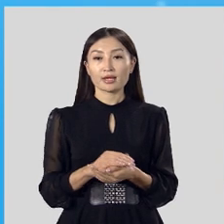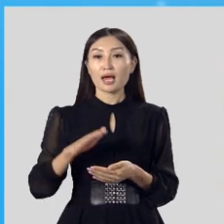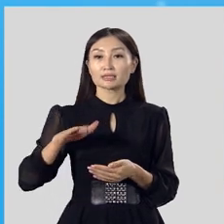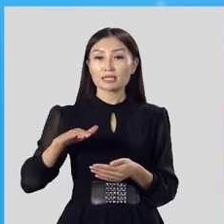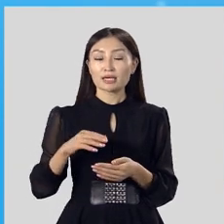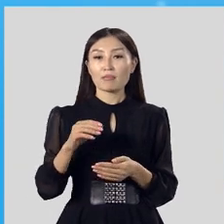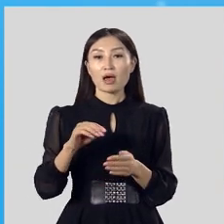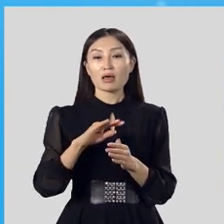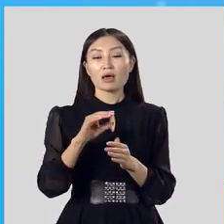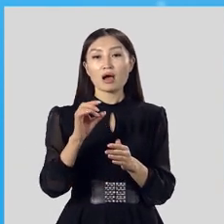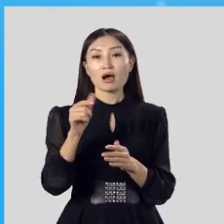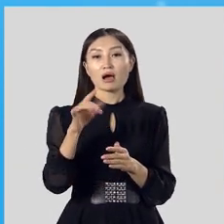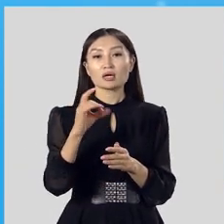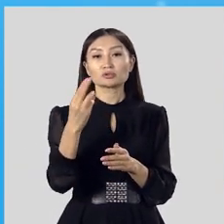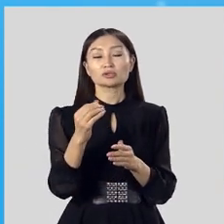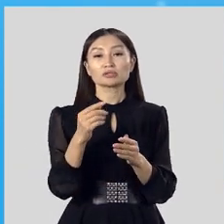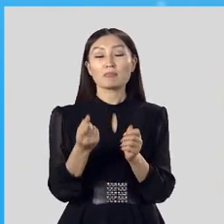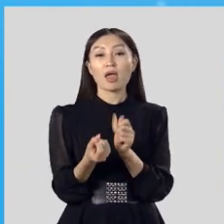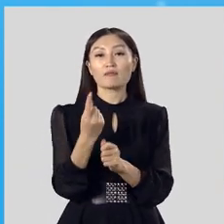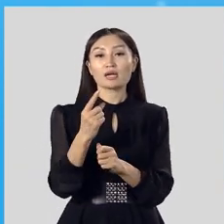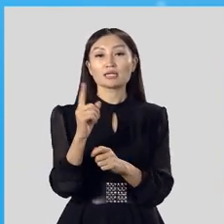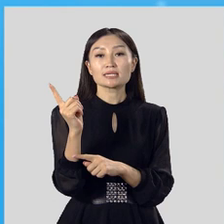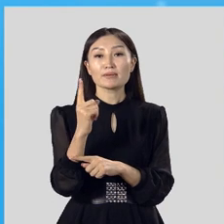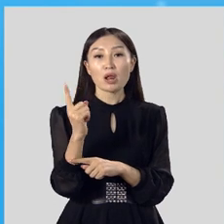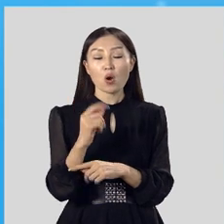Затем над горошиной появляется стебелек.